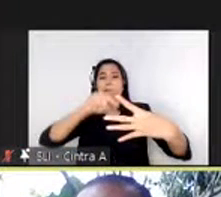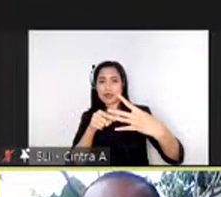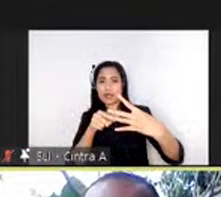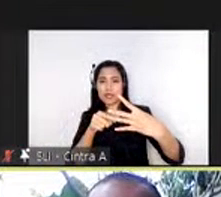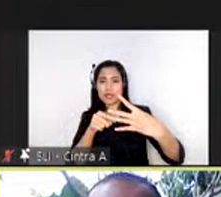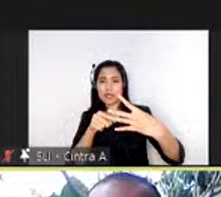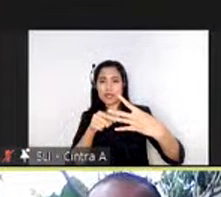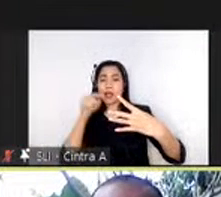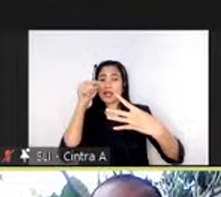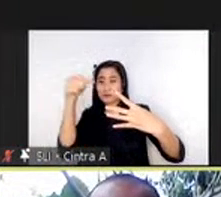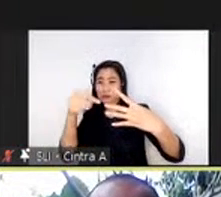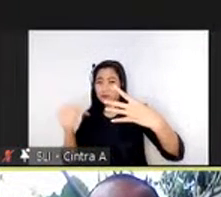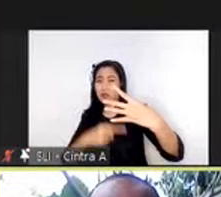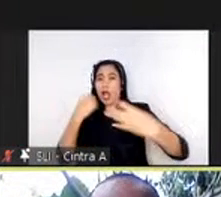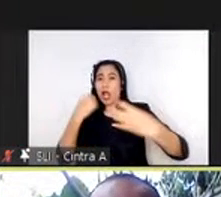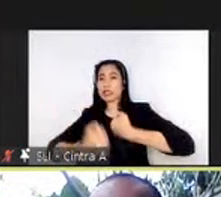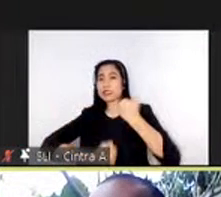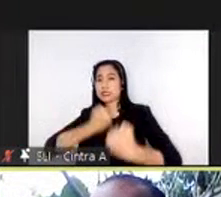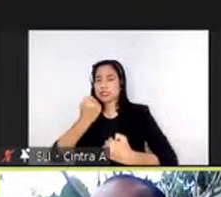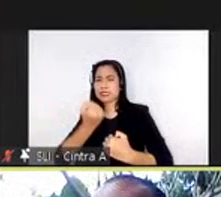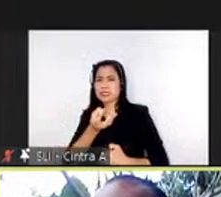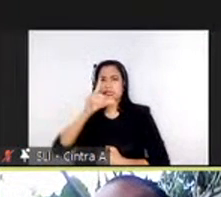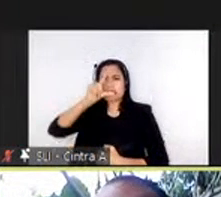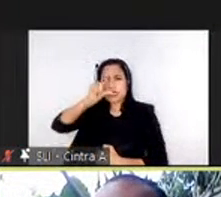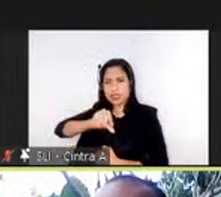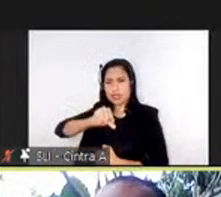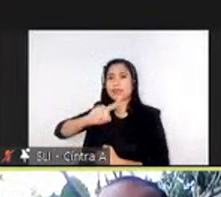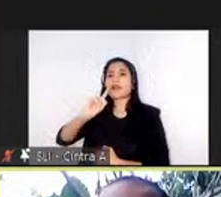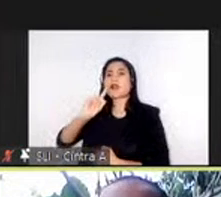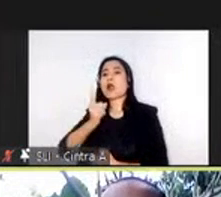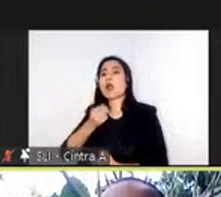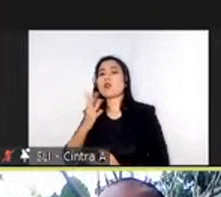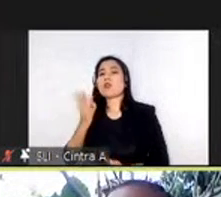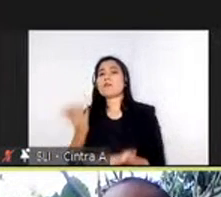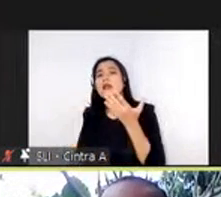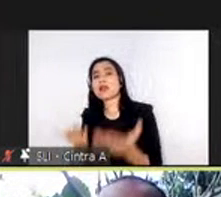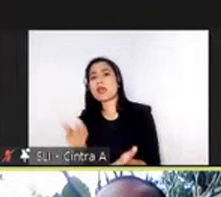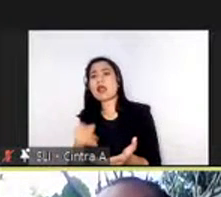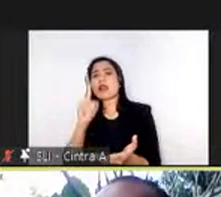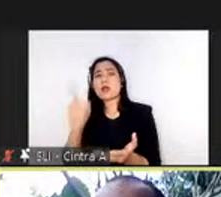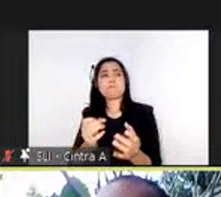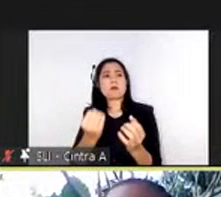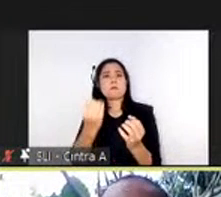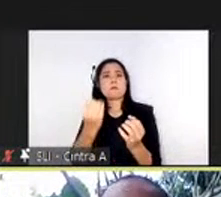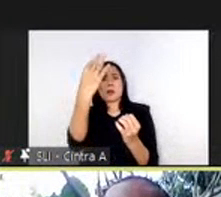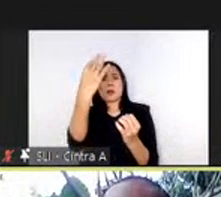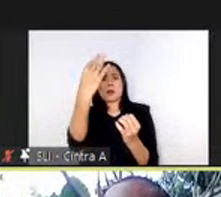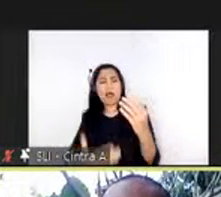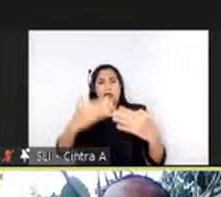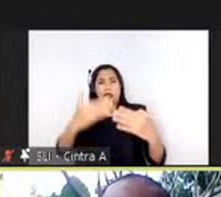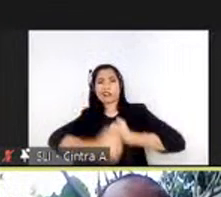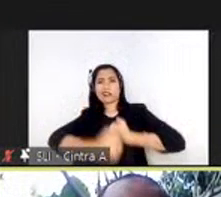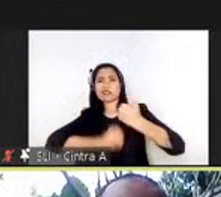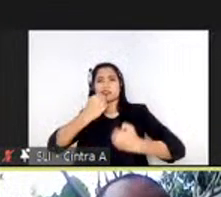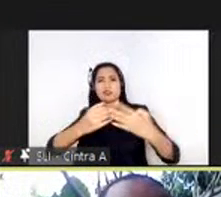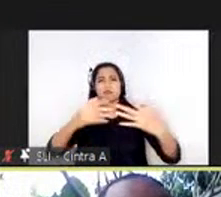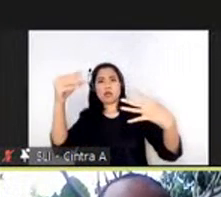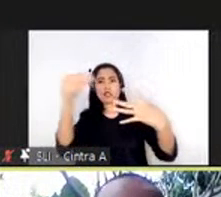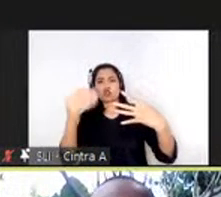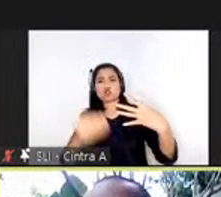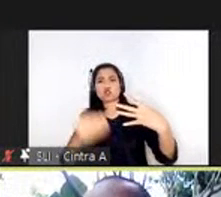aksi-aksinya cukup eh sedikit ya apabila kita bandingkan dengan ke seekan aksi ratusan aksi yang ada di ranham